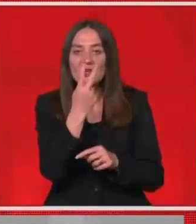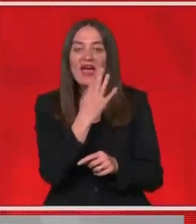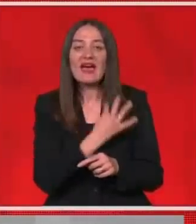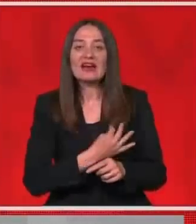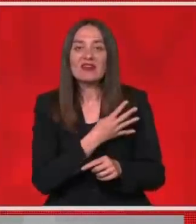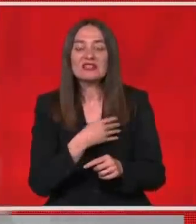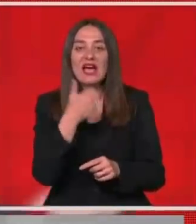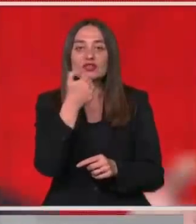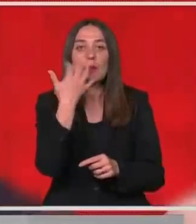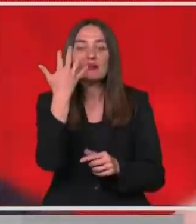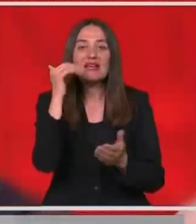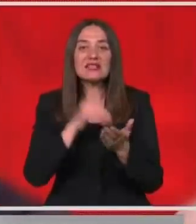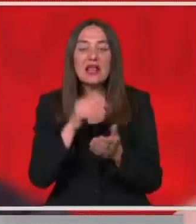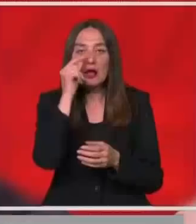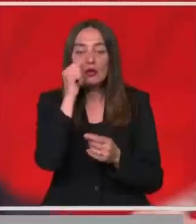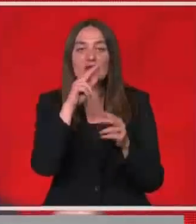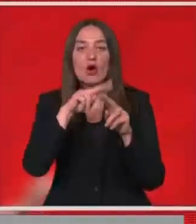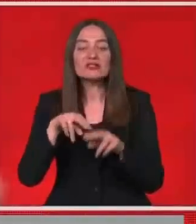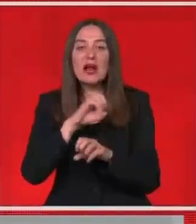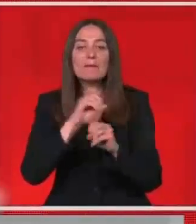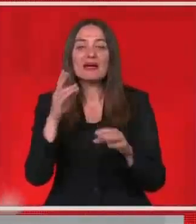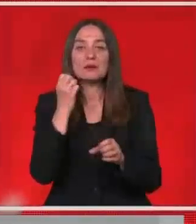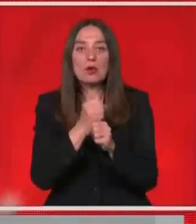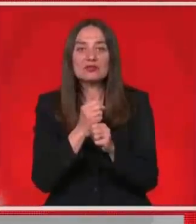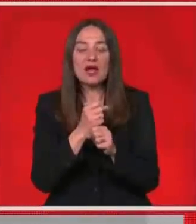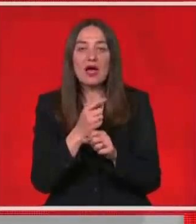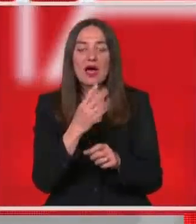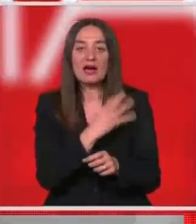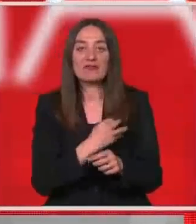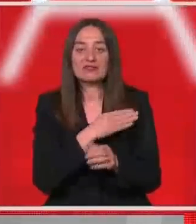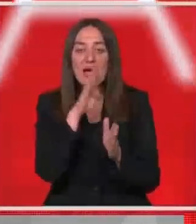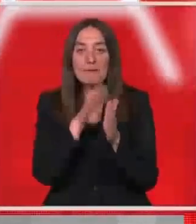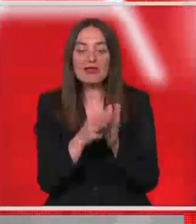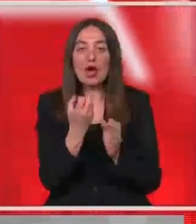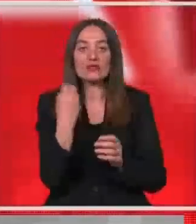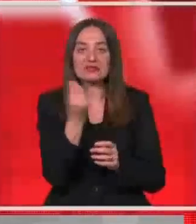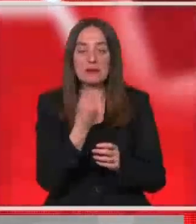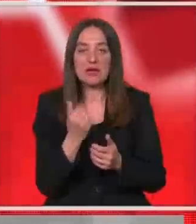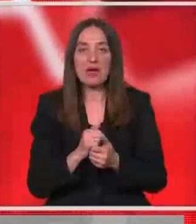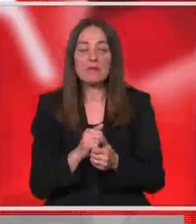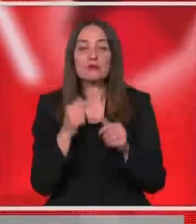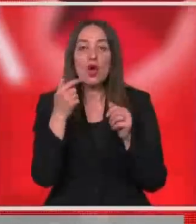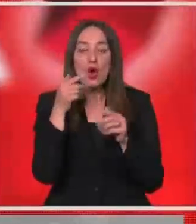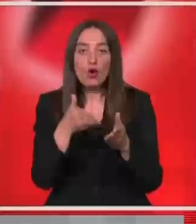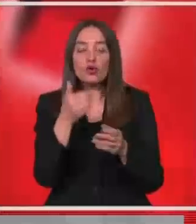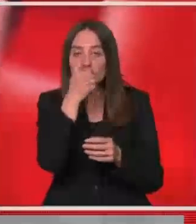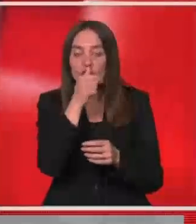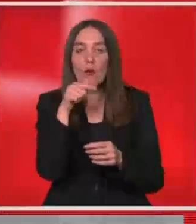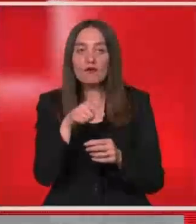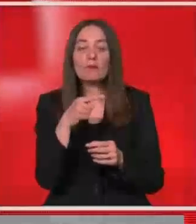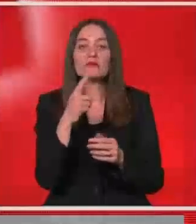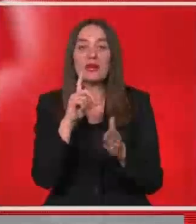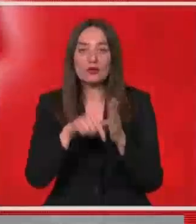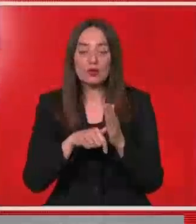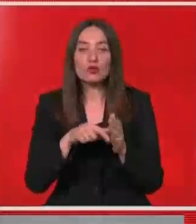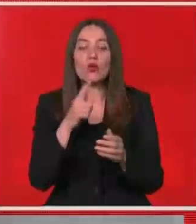Hrvatskoj. 150 hiljada ljudi ostalo bez posla. Hrvatska je manja od Srbije. Ono što u ovom trenutku imamo kao precizan podatak,